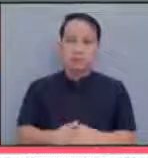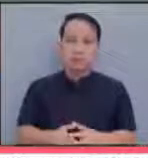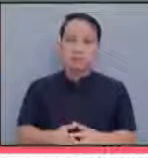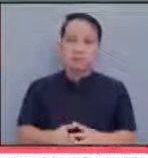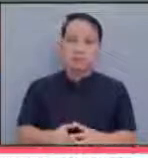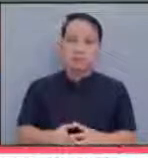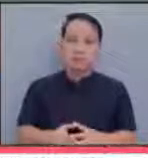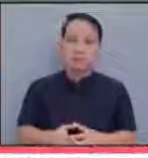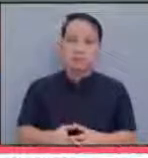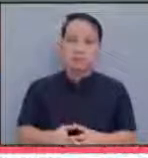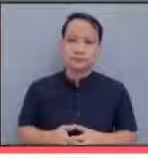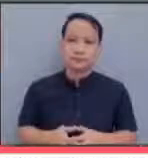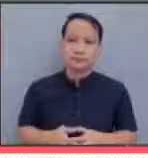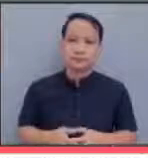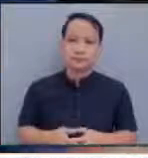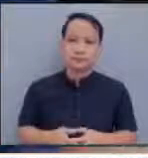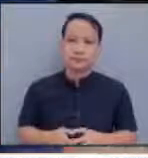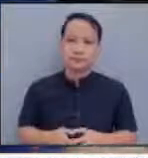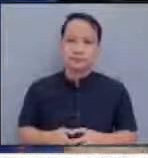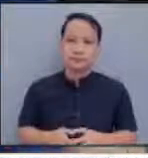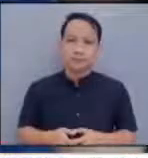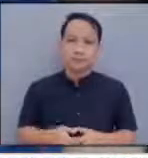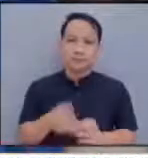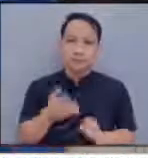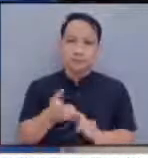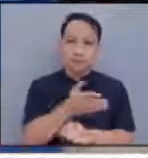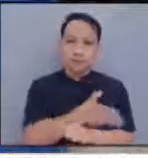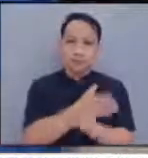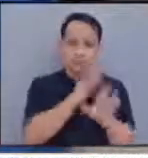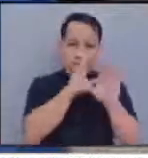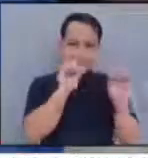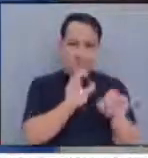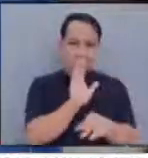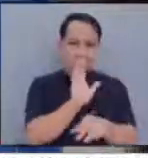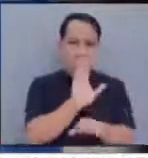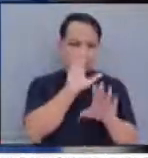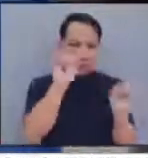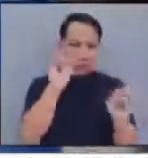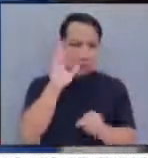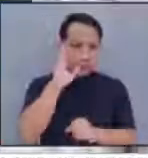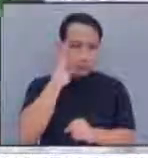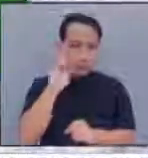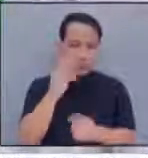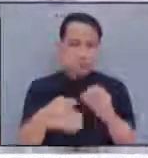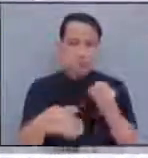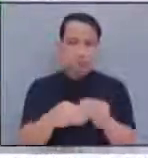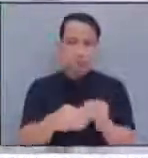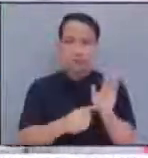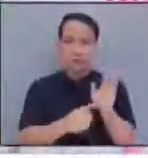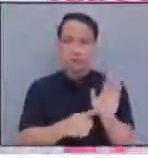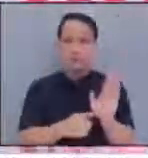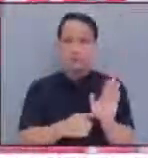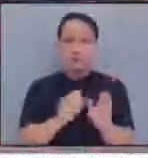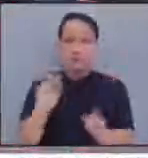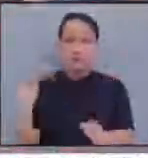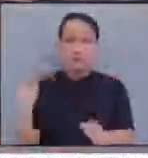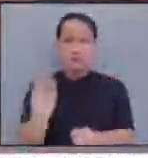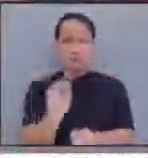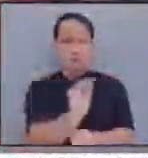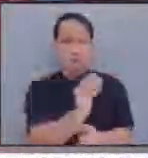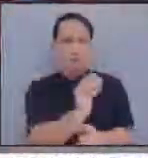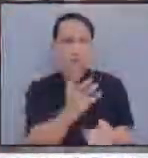Ilang araw bago ang kauna-unahang State of the Nation Address ni Pangulong Ferdinand Marcos Jr., may kanya-kanya ng hiling ang ating